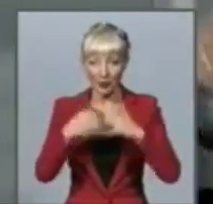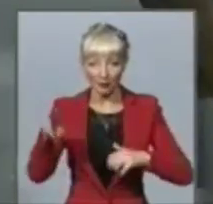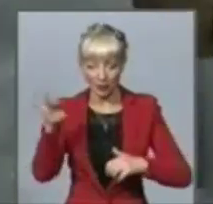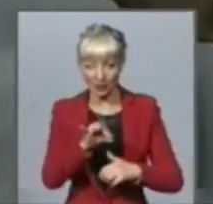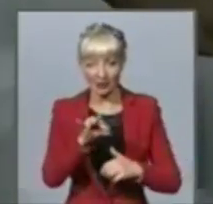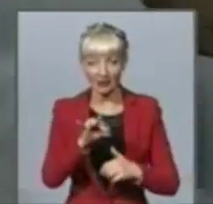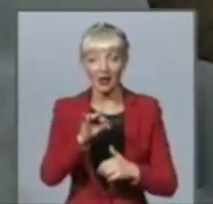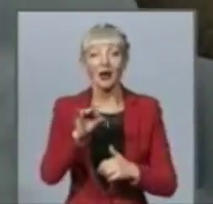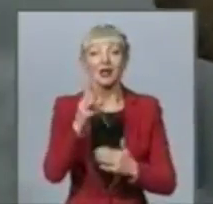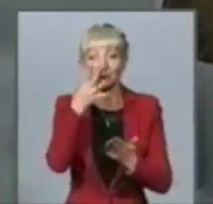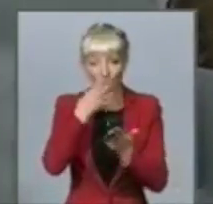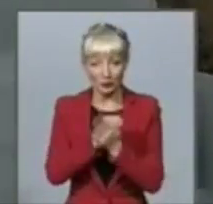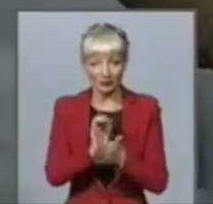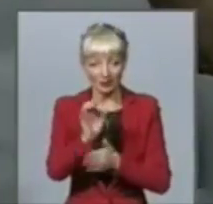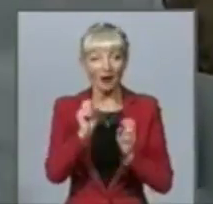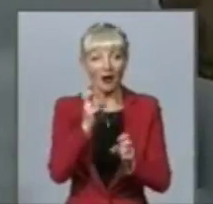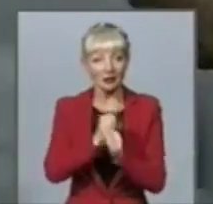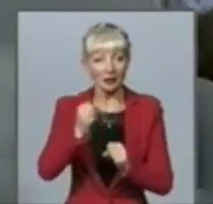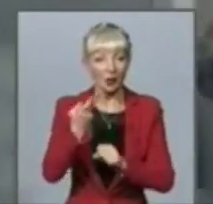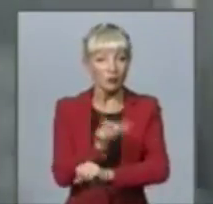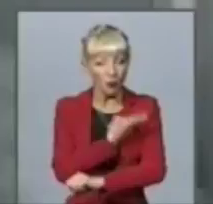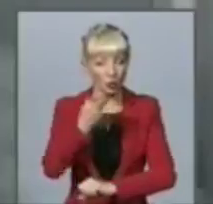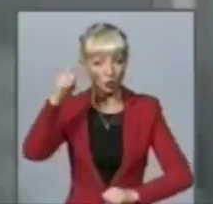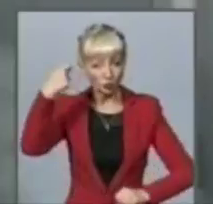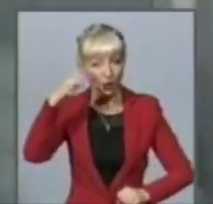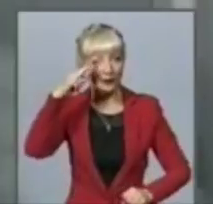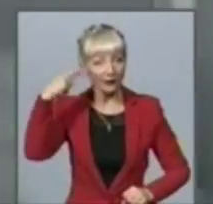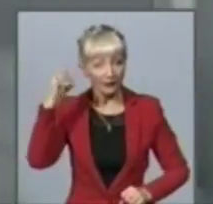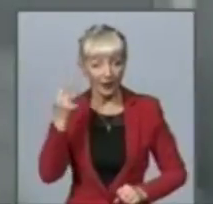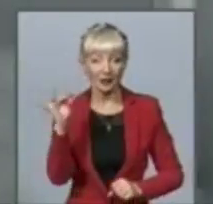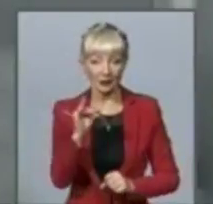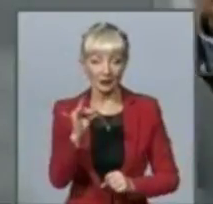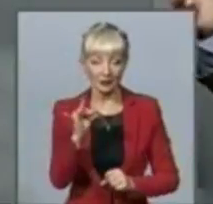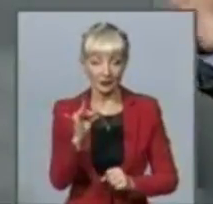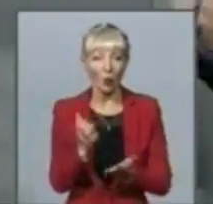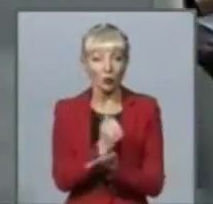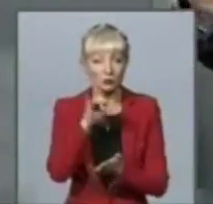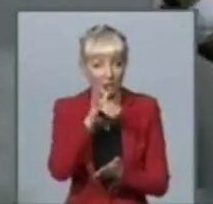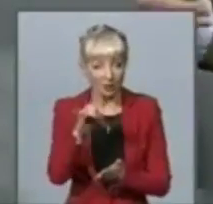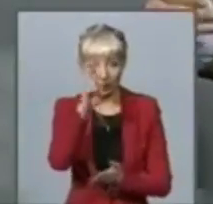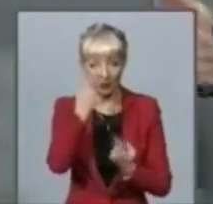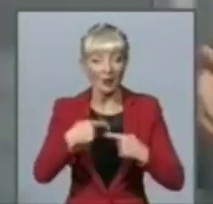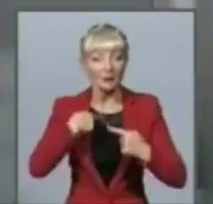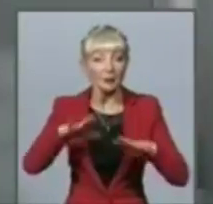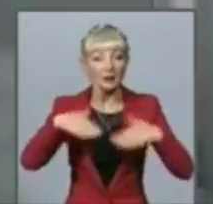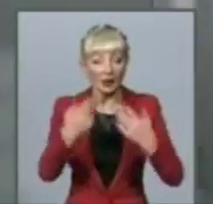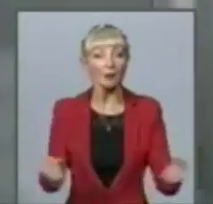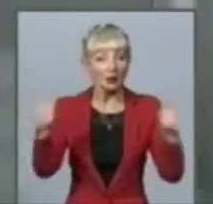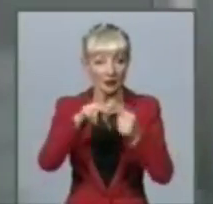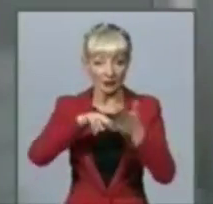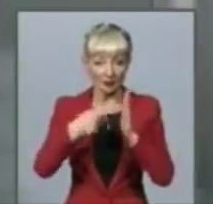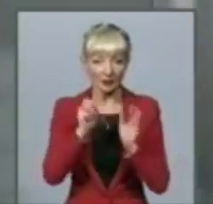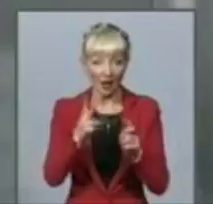виробника, так, як робили Польща, Туреччина, Словаччина, Китай і інші успішні країни. Ми абсолютно пропонуємо конкретний план, як це зробити. От